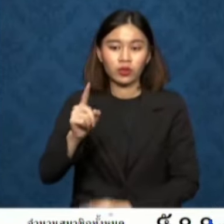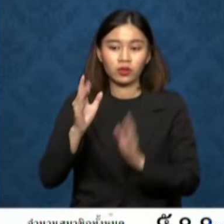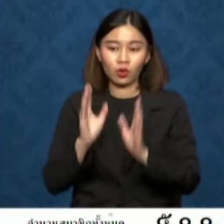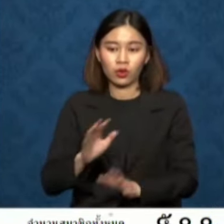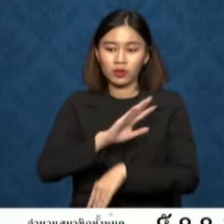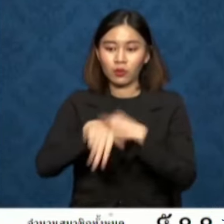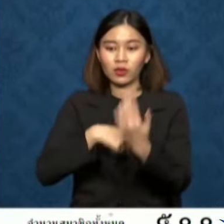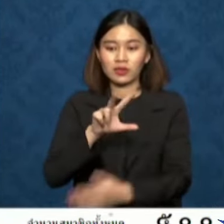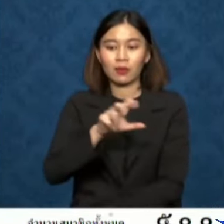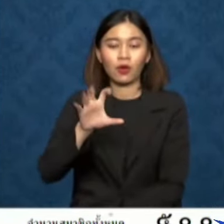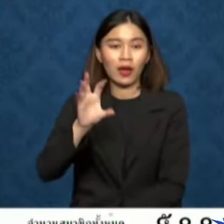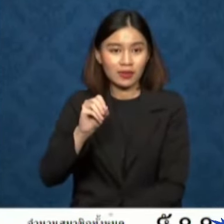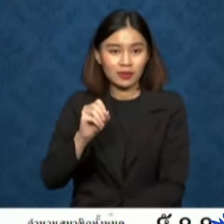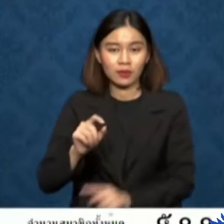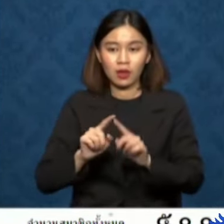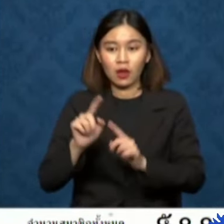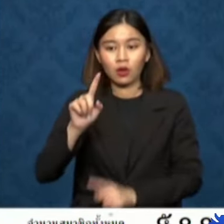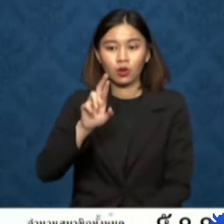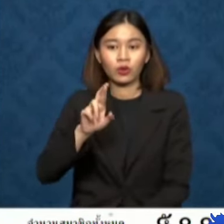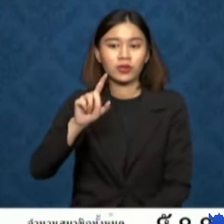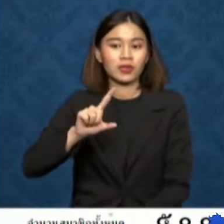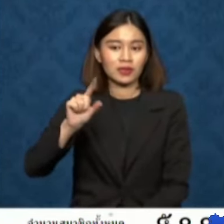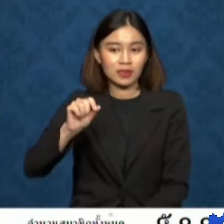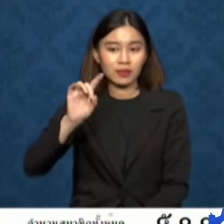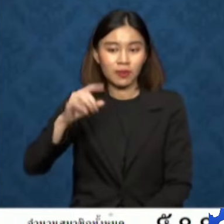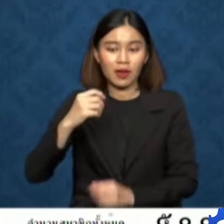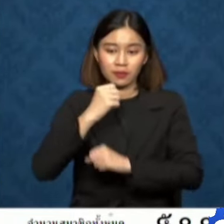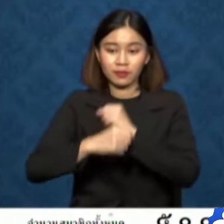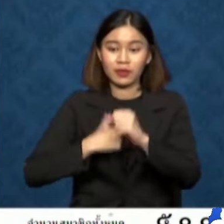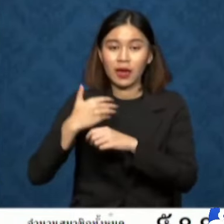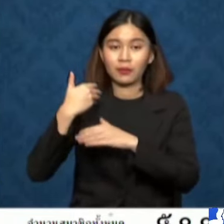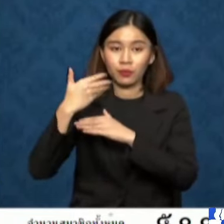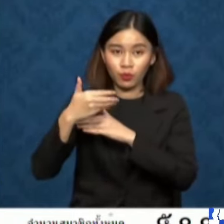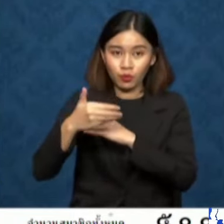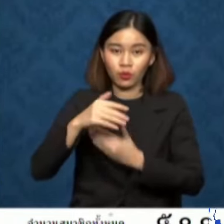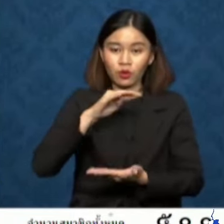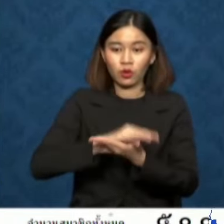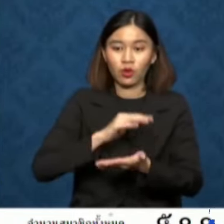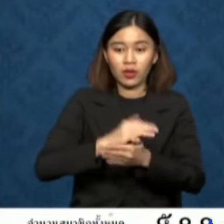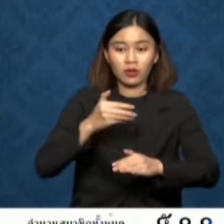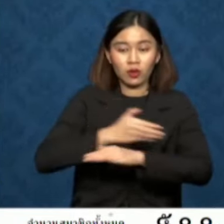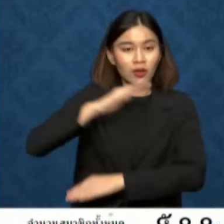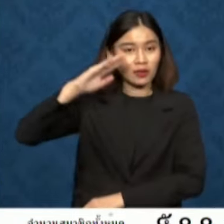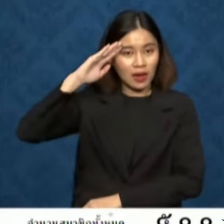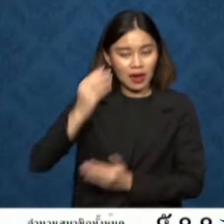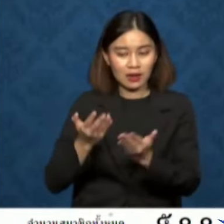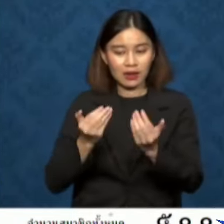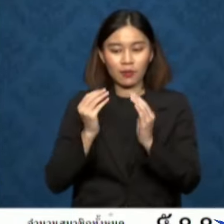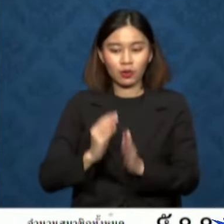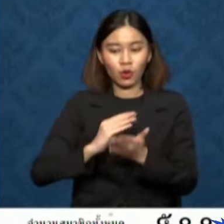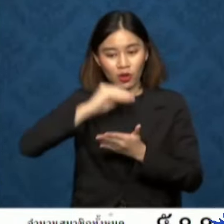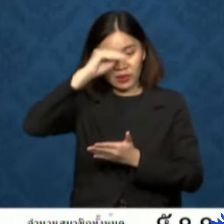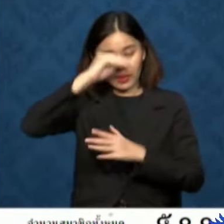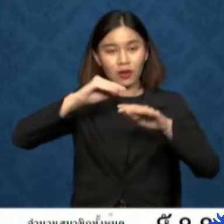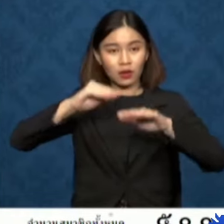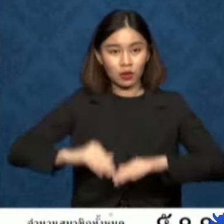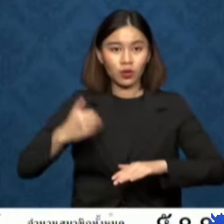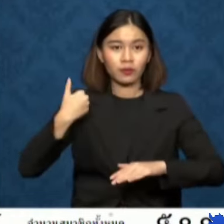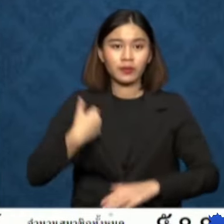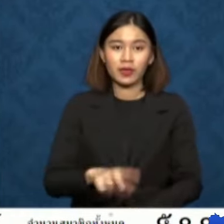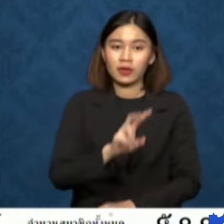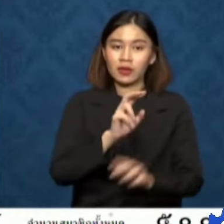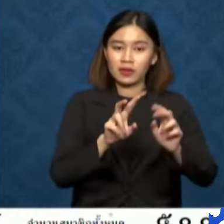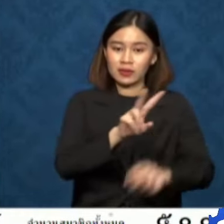นายแต่พอมารุ่นที่ 28อีก 5ปีโรงเรียนเตรียมทหารเขารับนักเรียนเตรียมทหารลดลงครับจาก